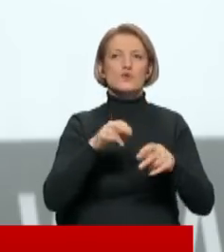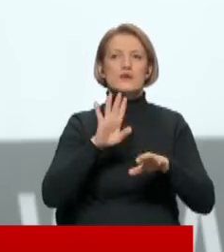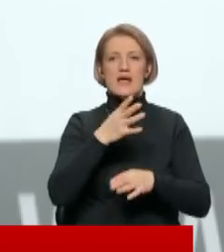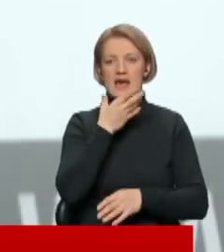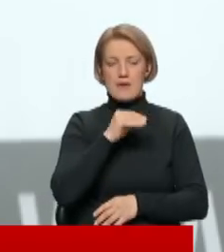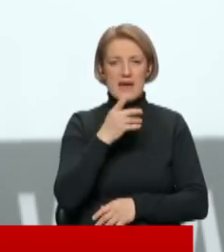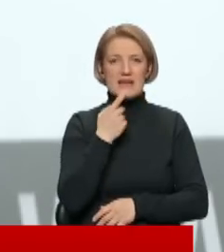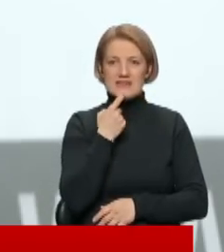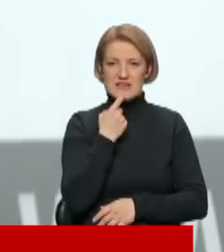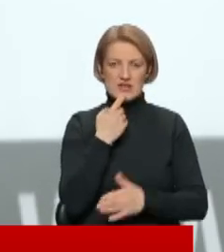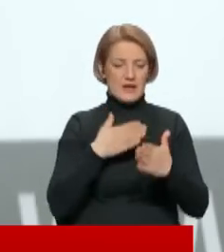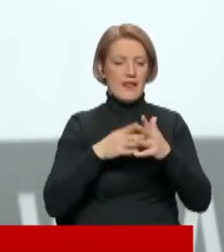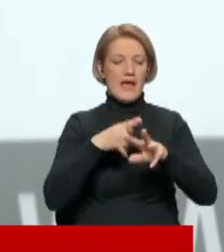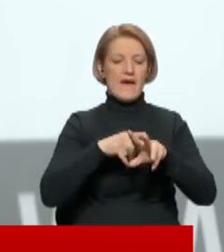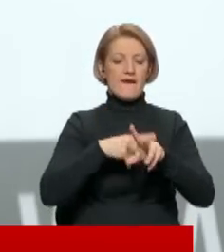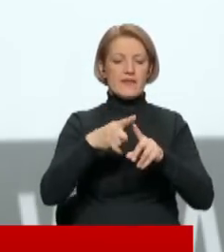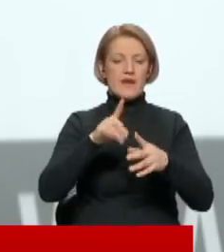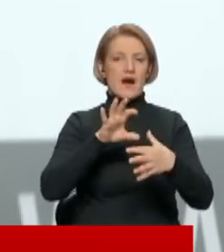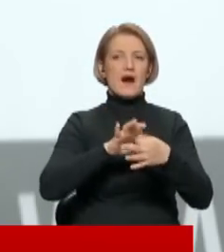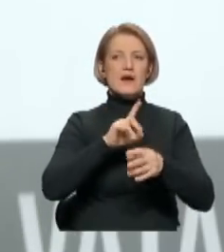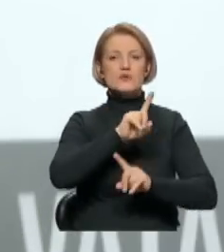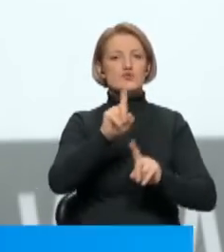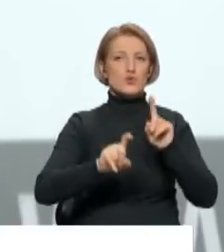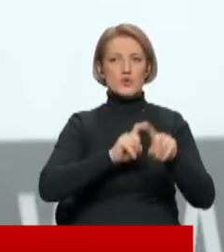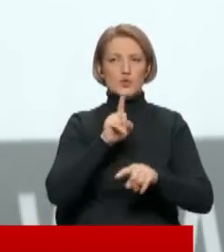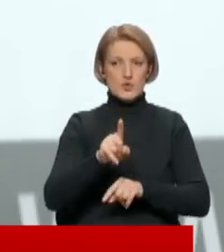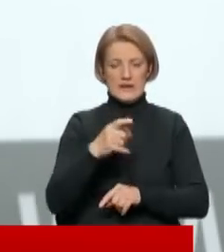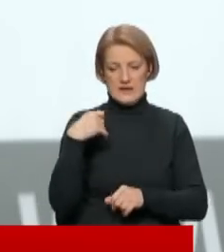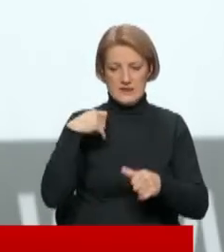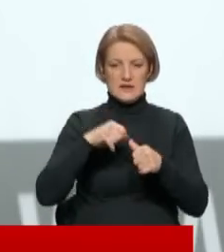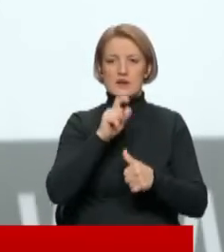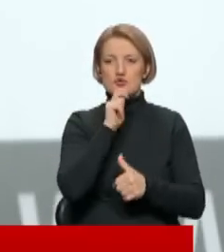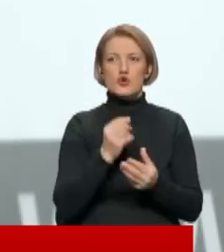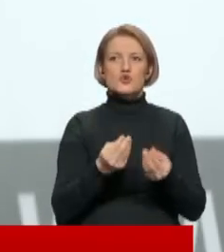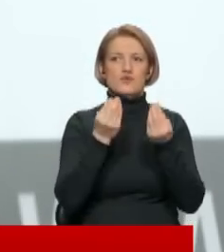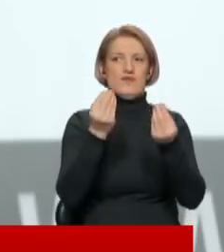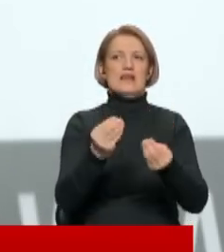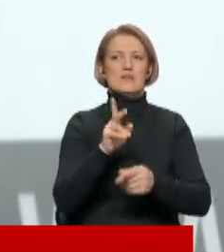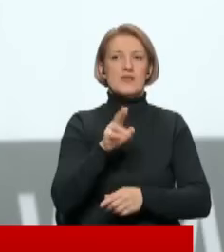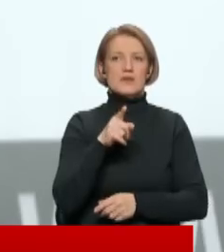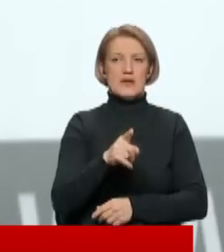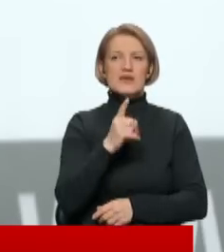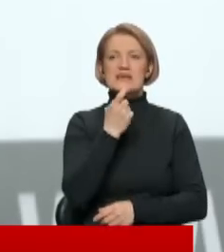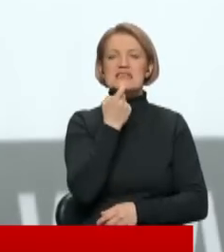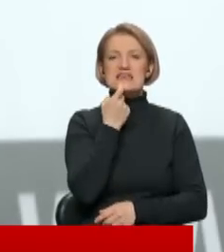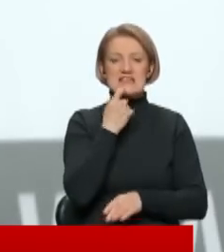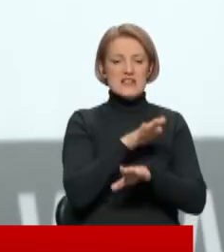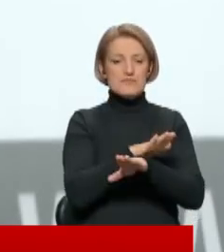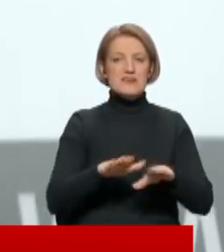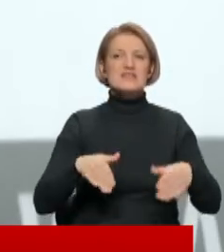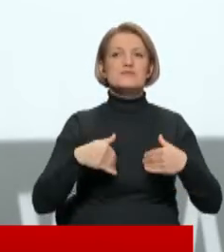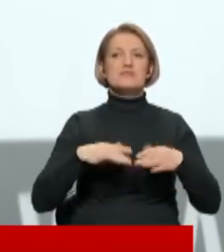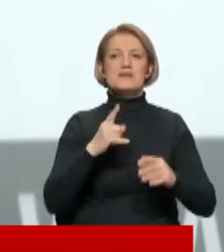birlikte yaşa takılanlarla ilgili sorunu da yine söz verdiğimiz gibi yıl bitmeden